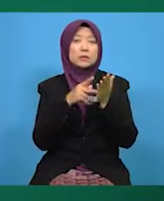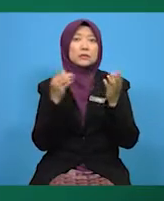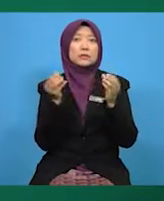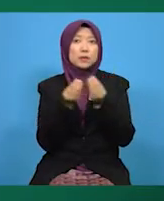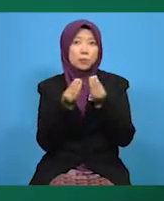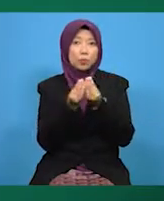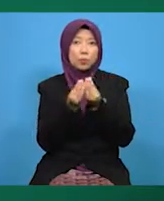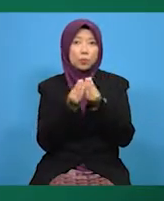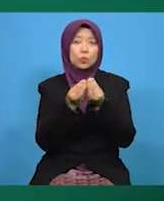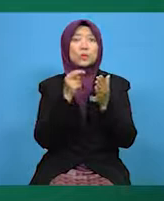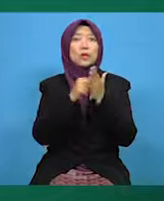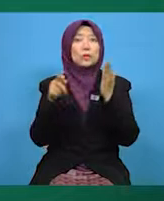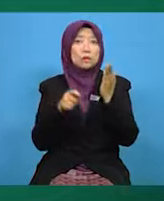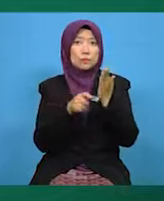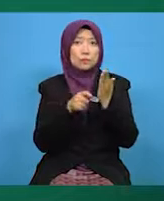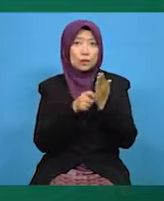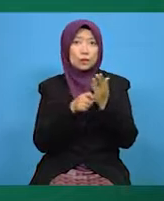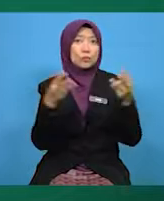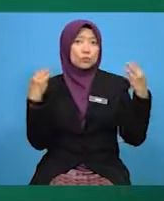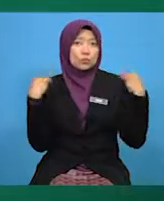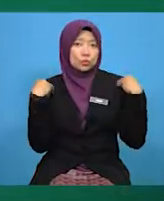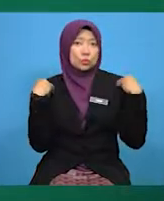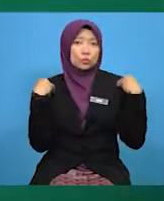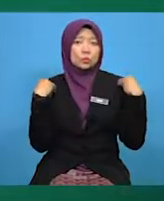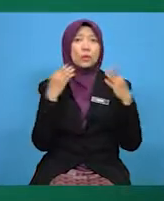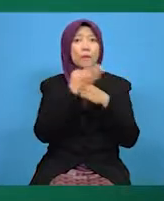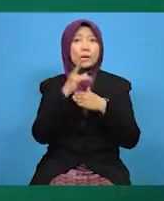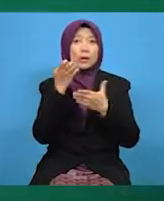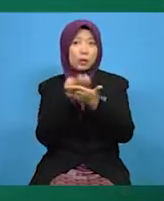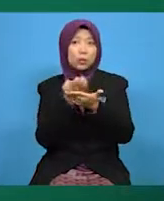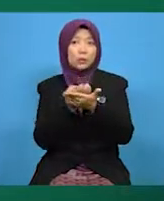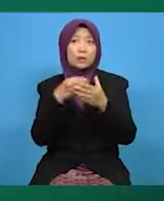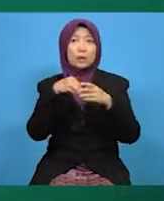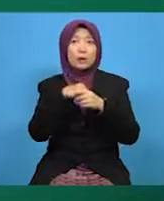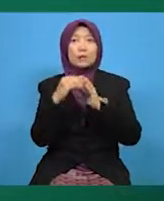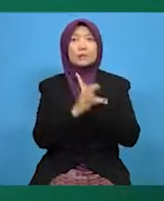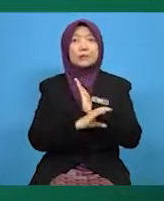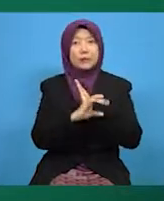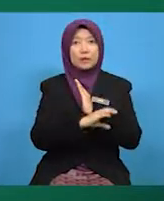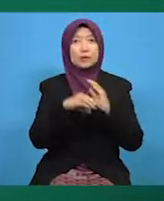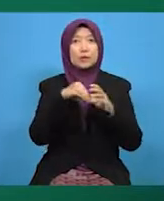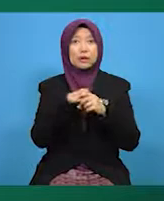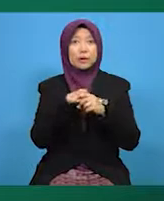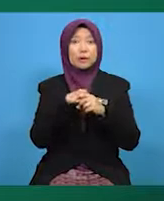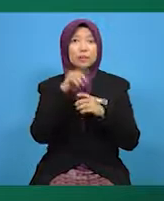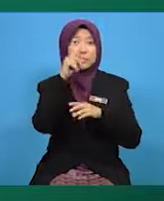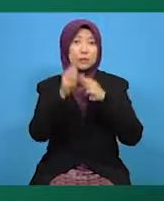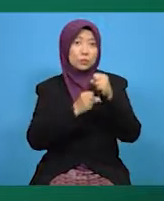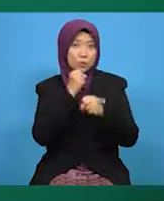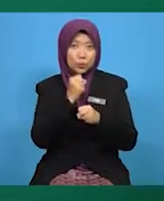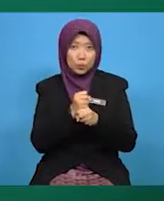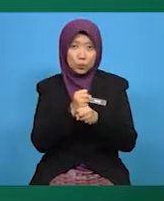mencampurkan nilai tambah yang diwujudkan pelbagai sektor ekonomi dalam sesebuah negara dalam